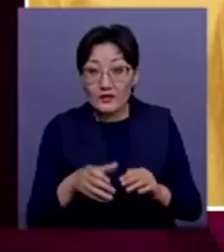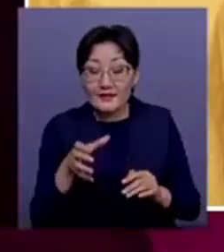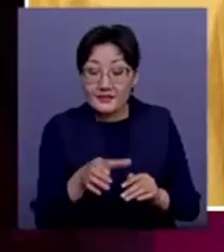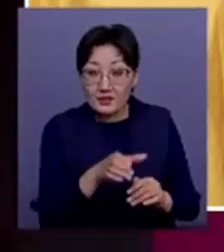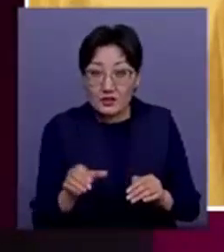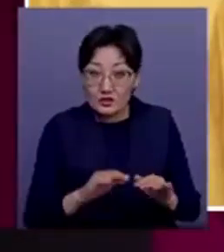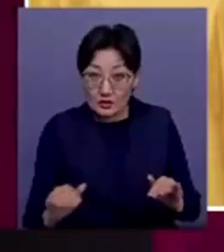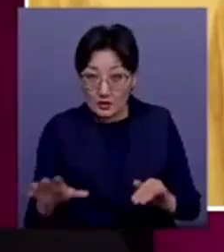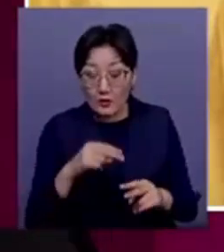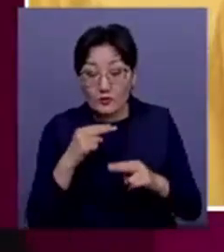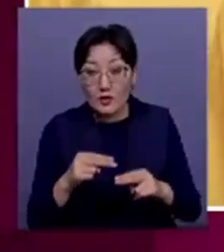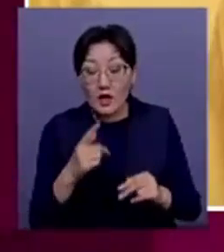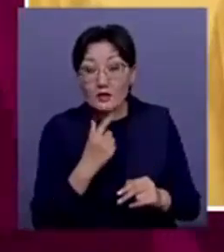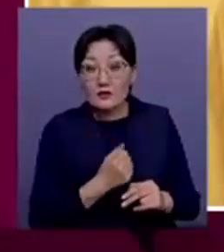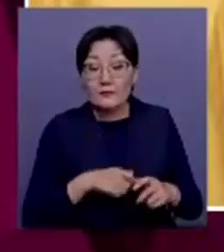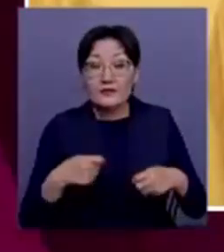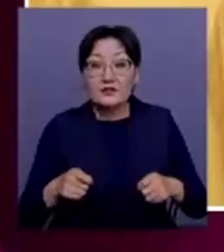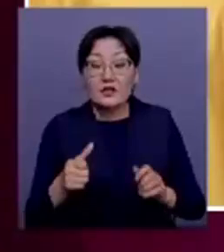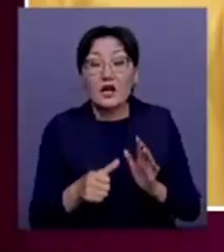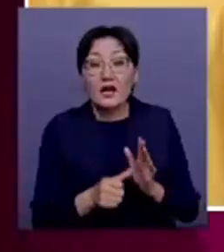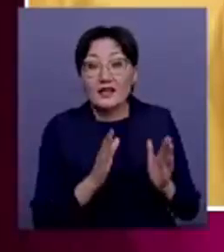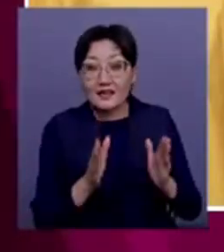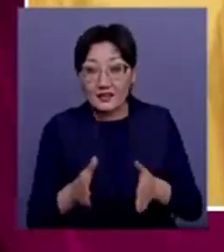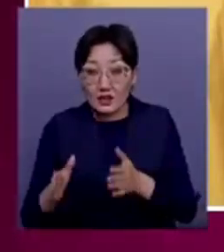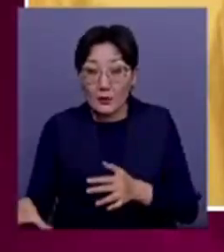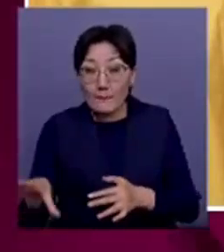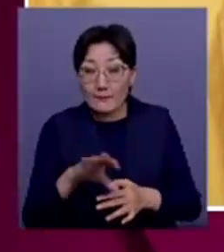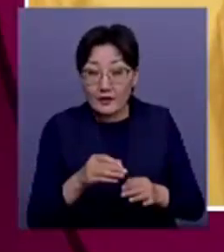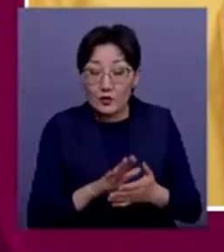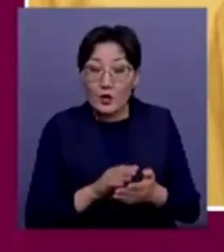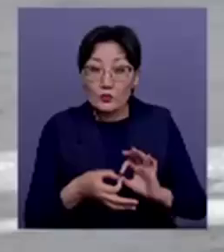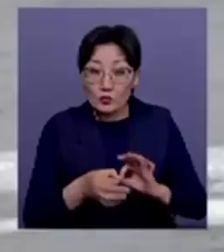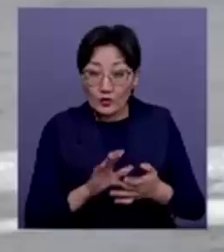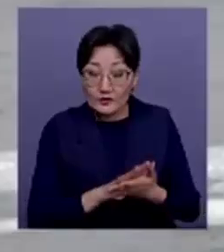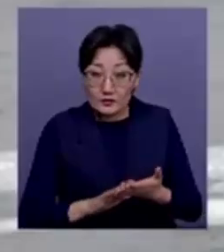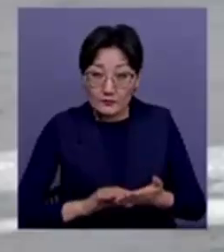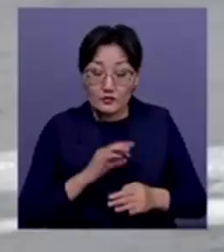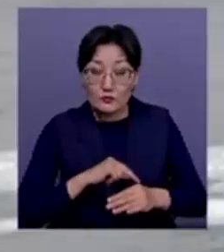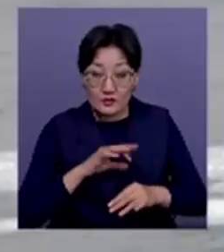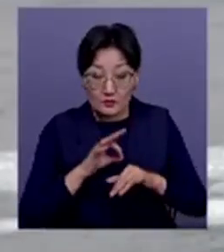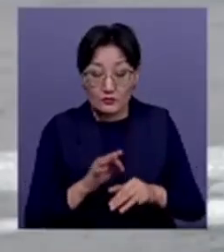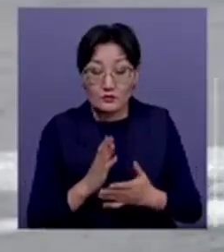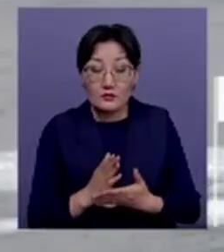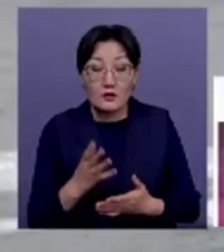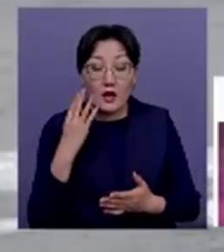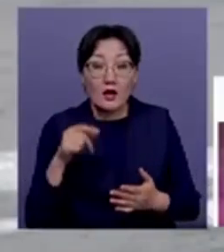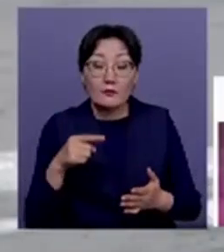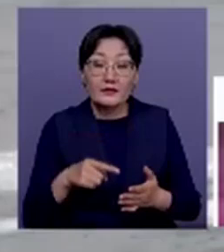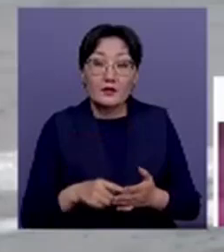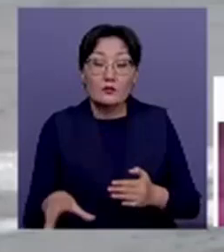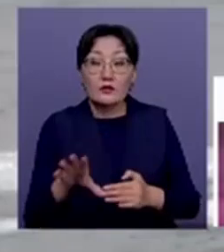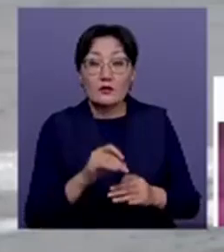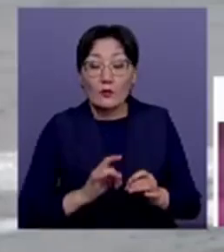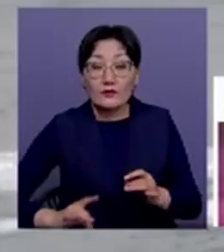жерлерге аударылды. Жалпы әскерилер базардағы 6 қатардың бірінде қалдырмай дезинфекциялап шықты. Қазіргі таңда Алматы қаласының